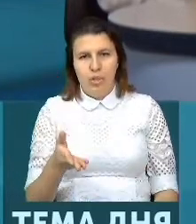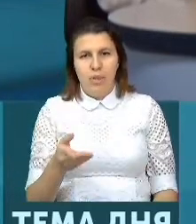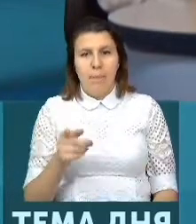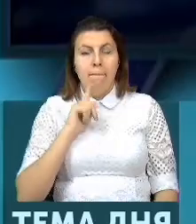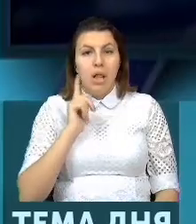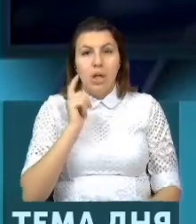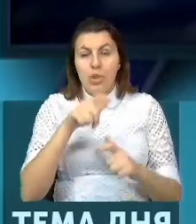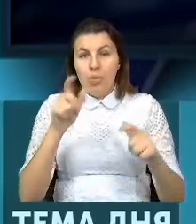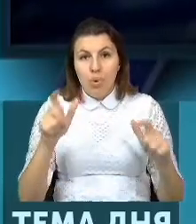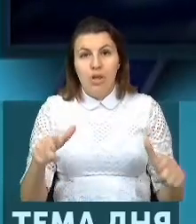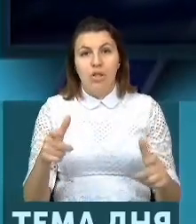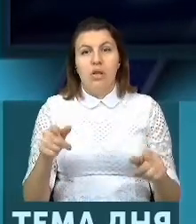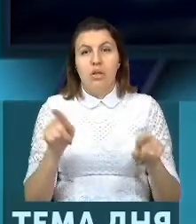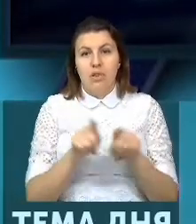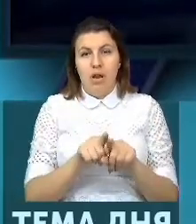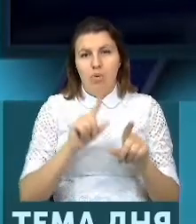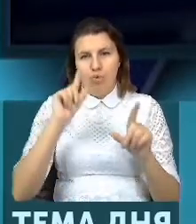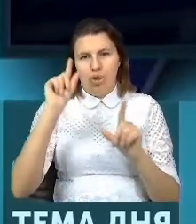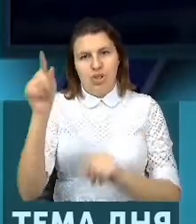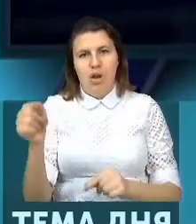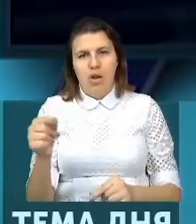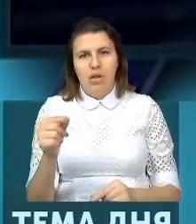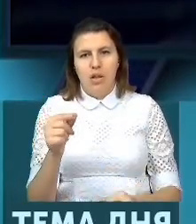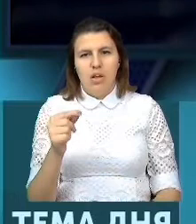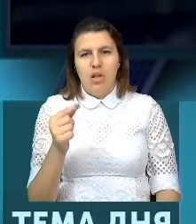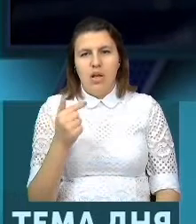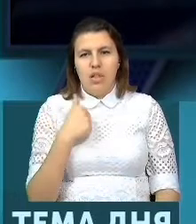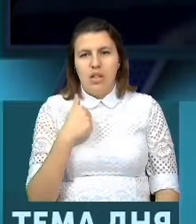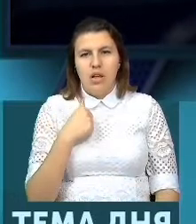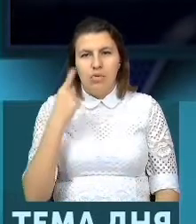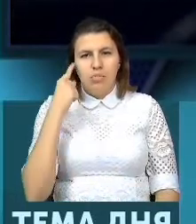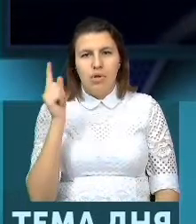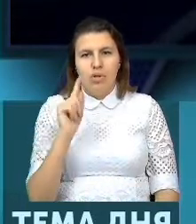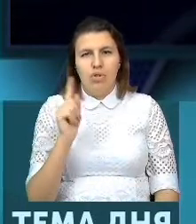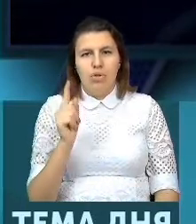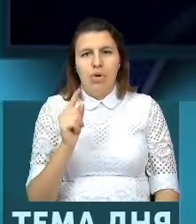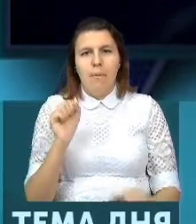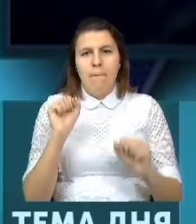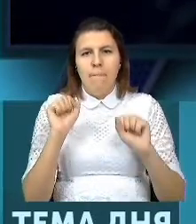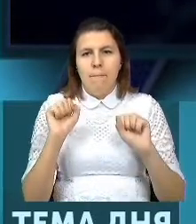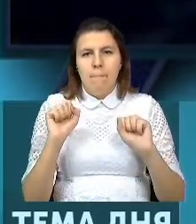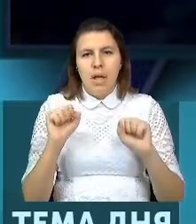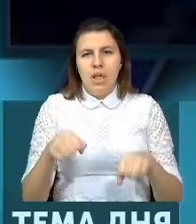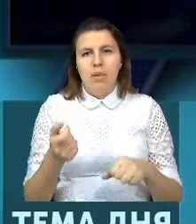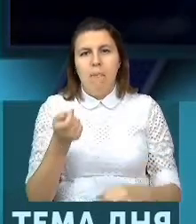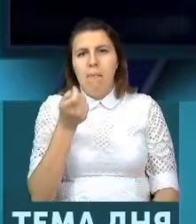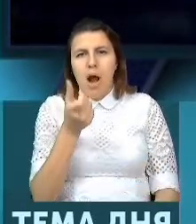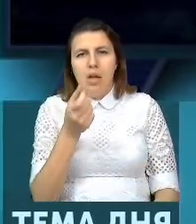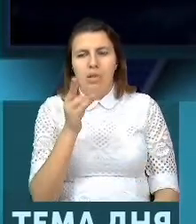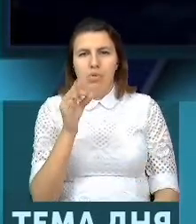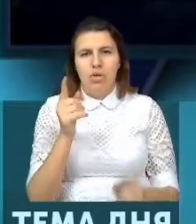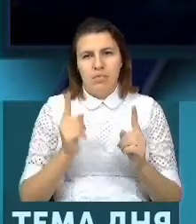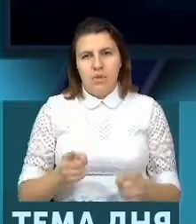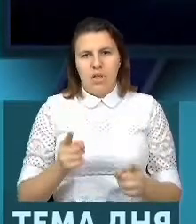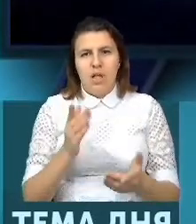что Дружба Хаб и вообще сам скейт-парк могли бы быть хотя бы маленькими, но весомыми причинами остаться. Они бы могли видеть, что, ну, есть